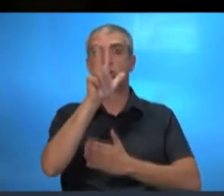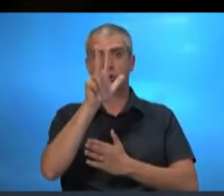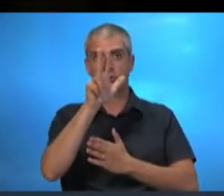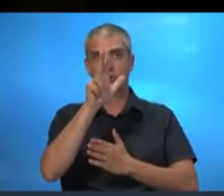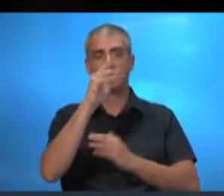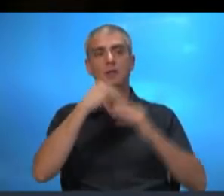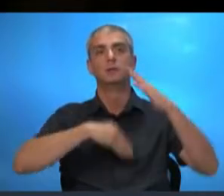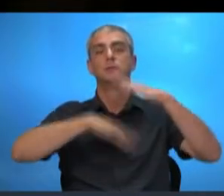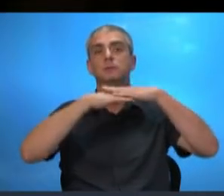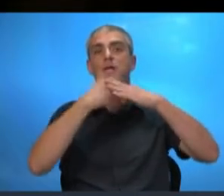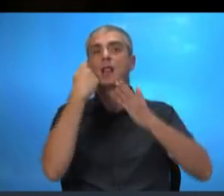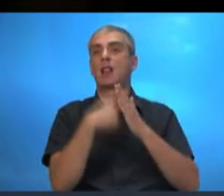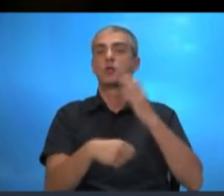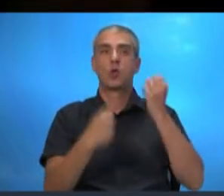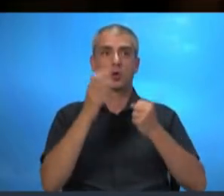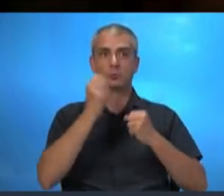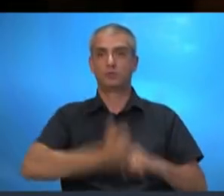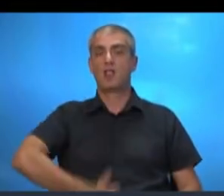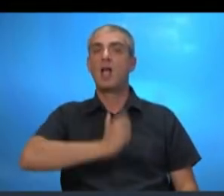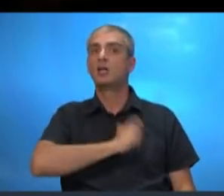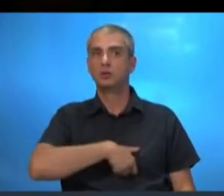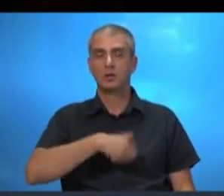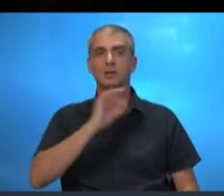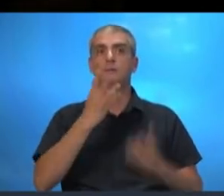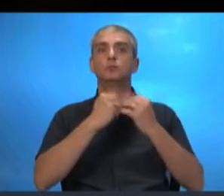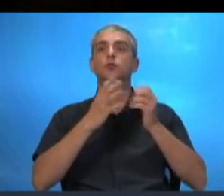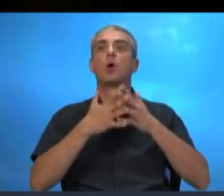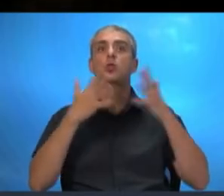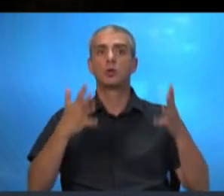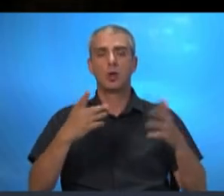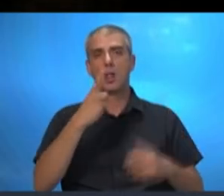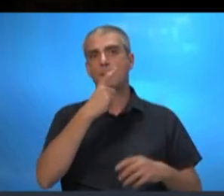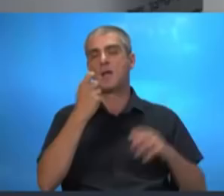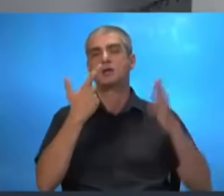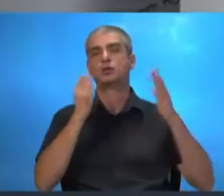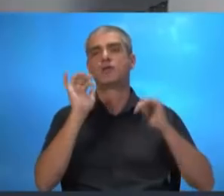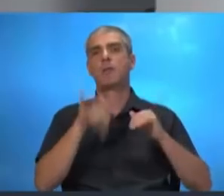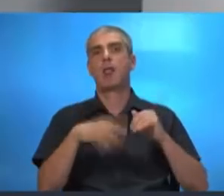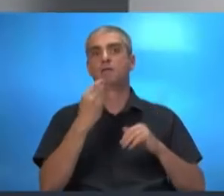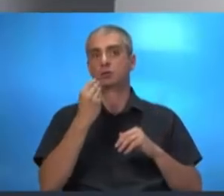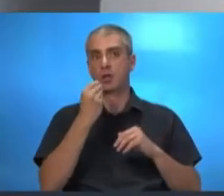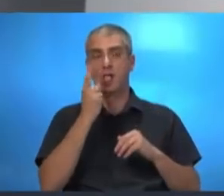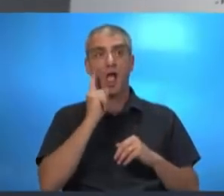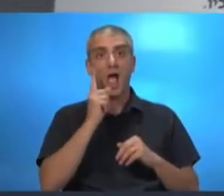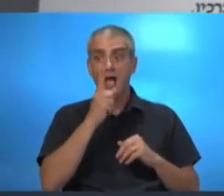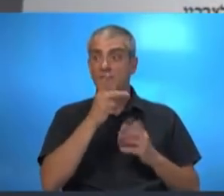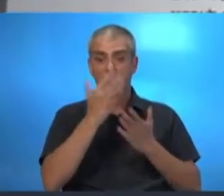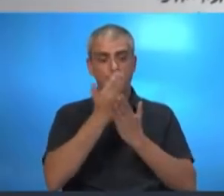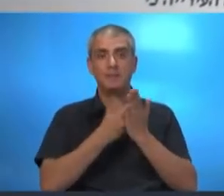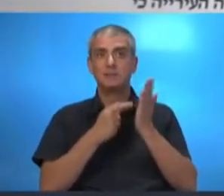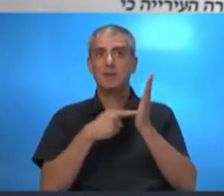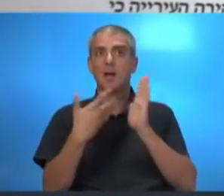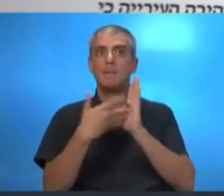הסכום לרכישת רכב עבור ראשי ערים עם משפחות גדולות 170 אלף שקלים, אלא שבמסמך ביקורת